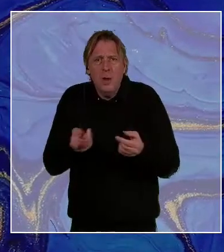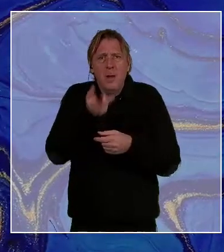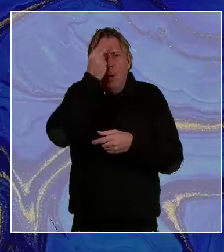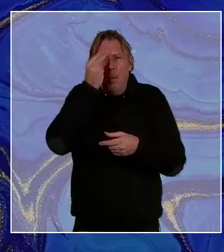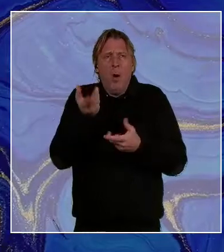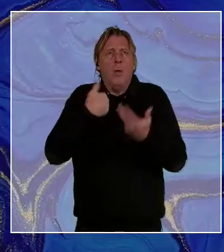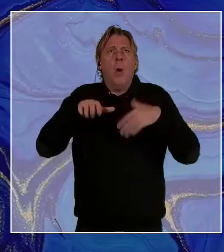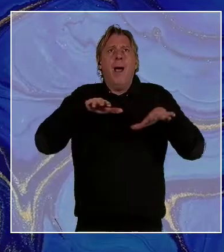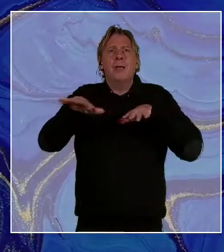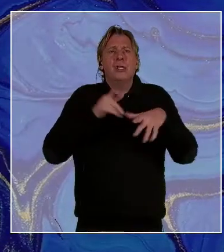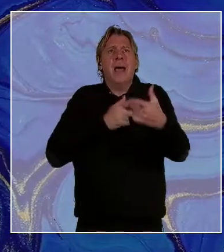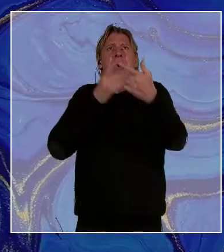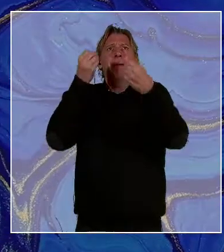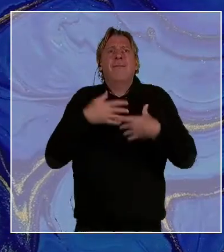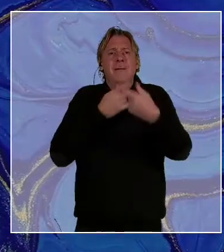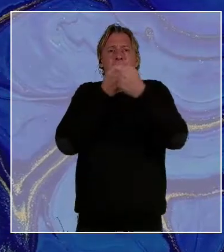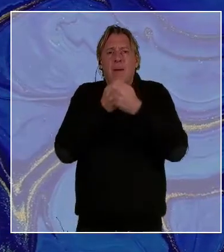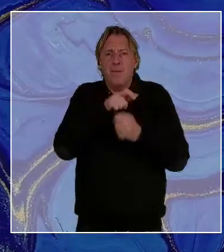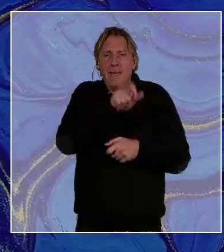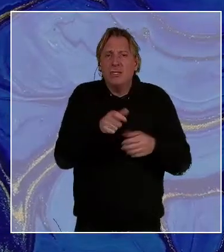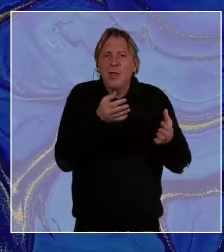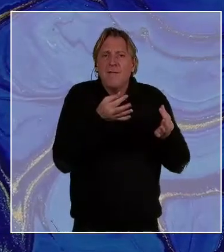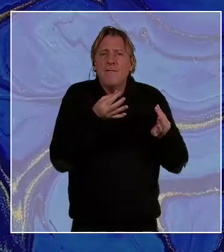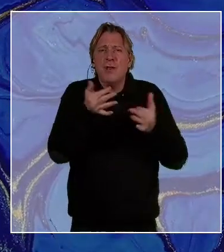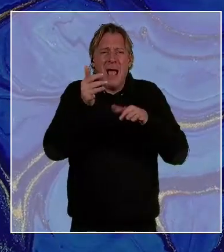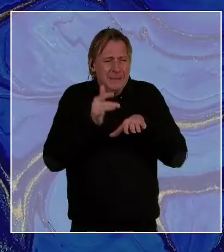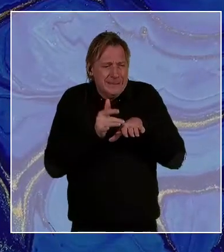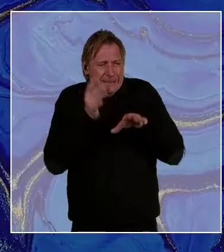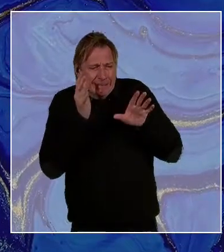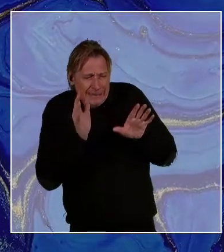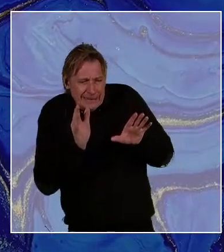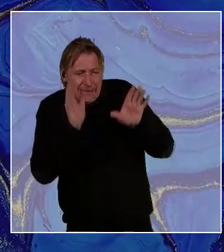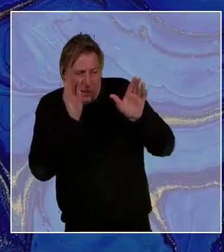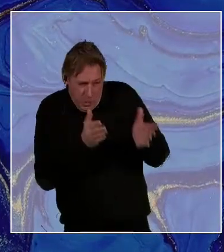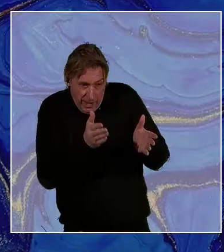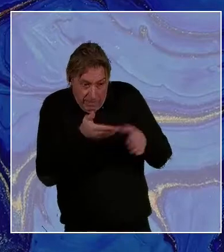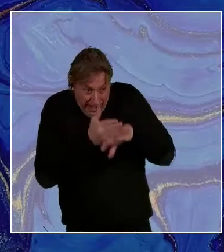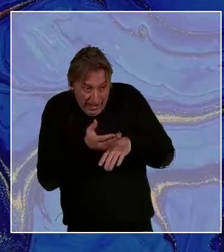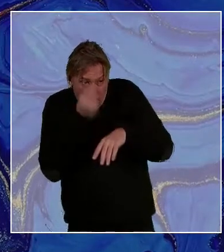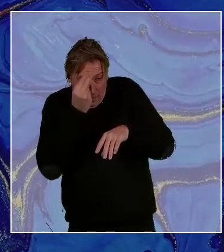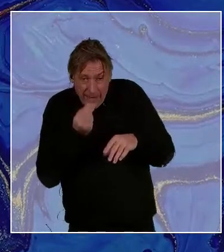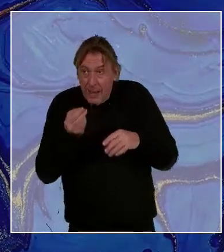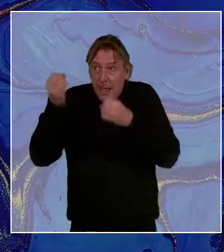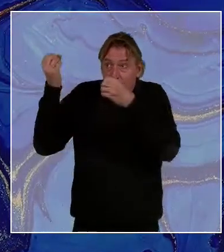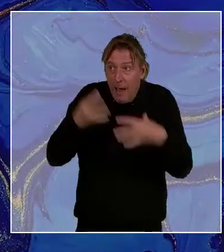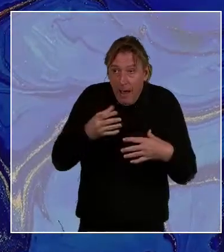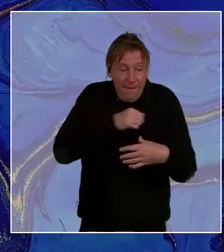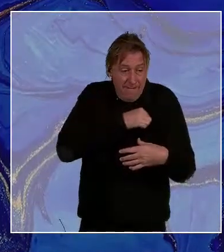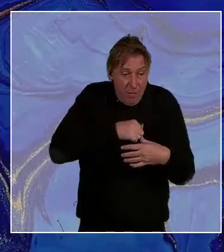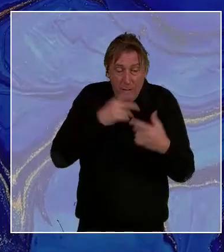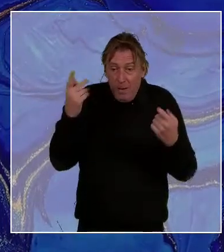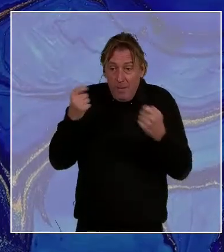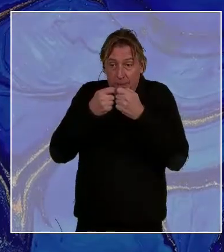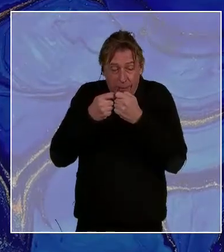bien, les personnes vulnérables pouvaient relever les défis immédiats auxquels elles étaient confrontées jusqu'à ce que quelqu'un vienne